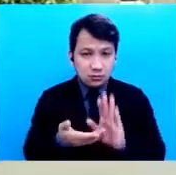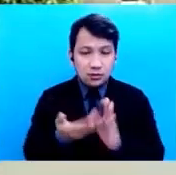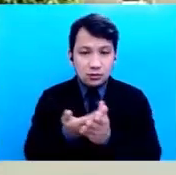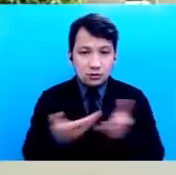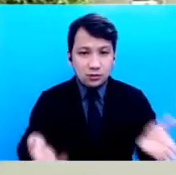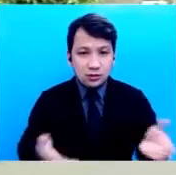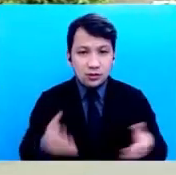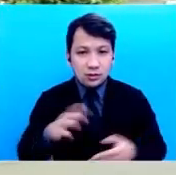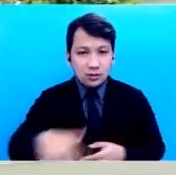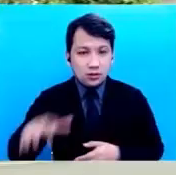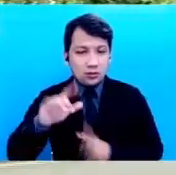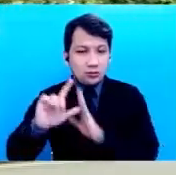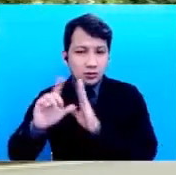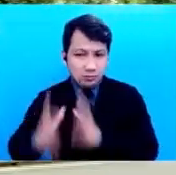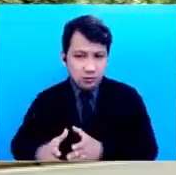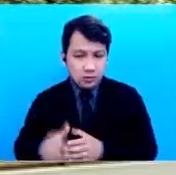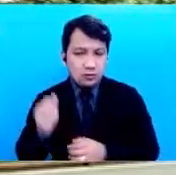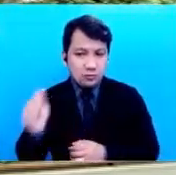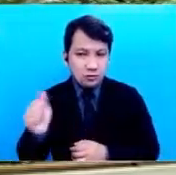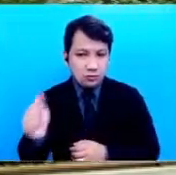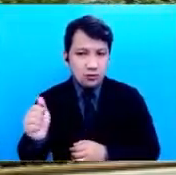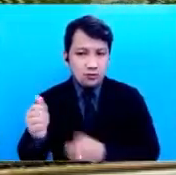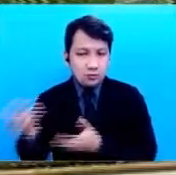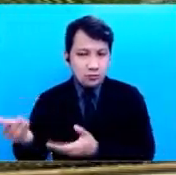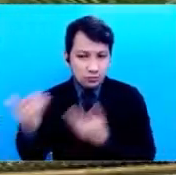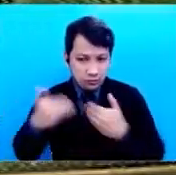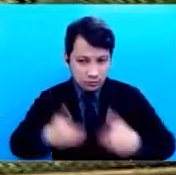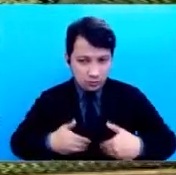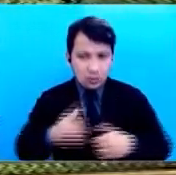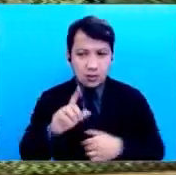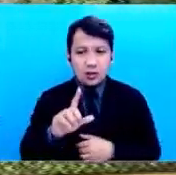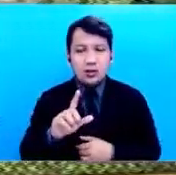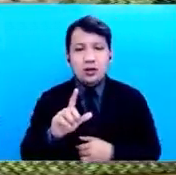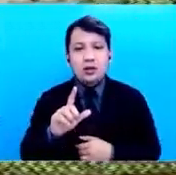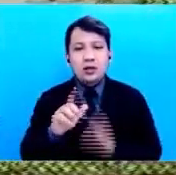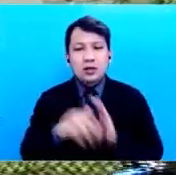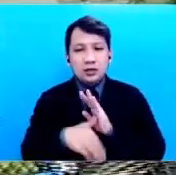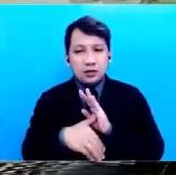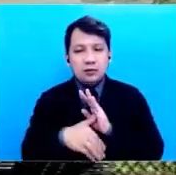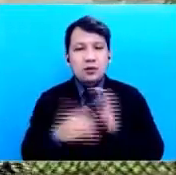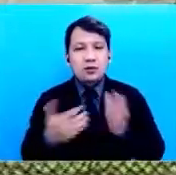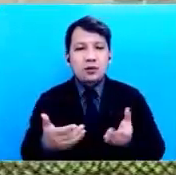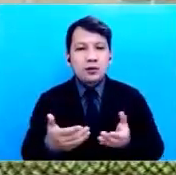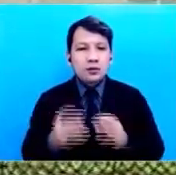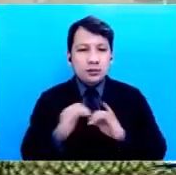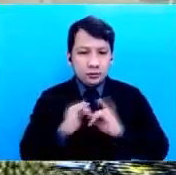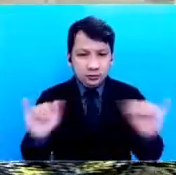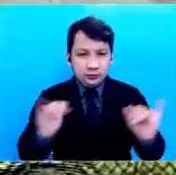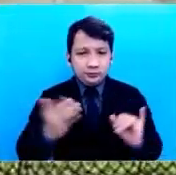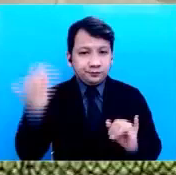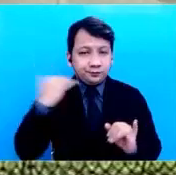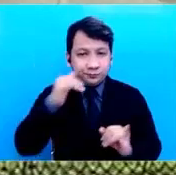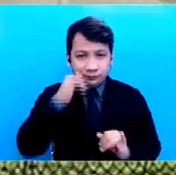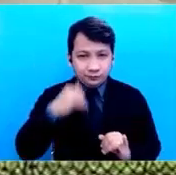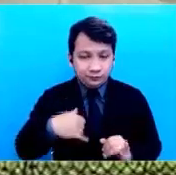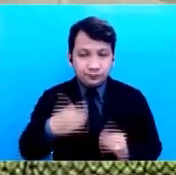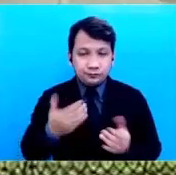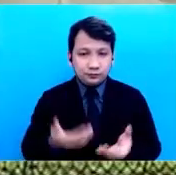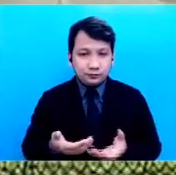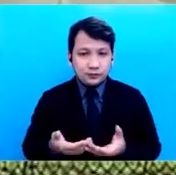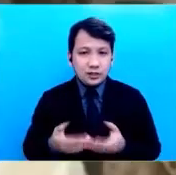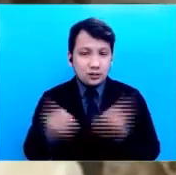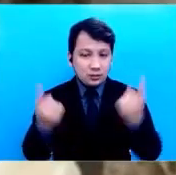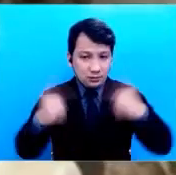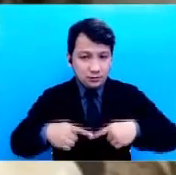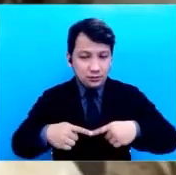mga abogado, ang siyang pupunta dito sa NTO. At katulad na nangyari kahapon doon sa